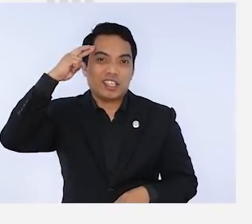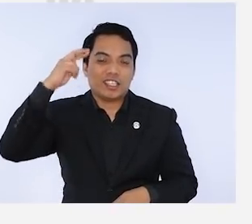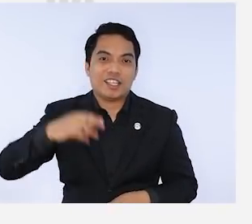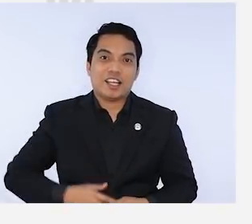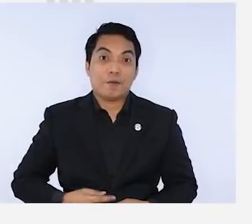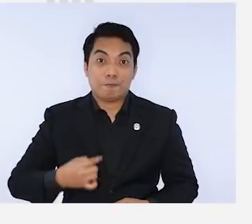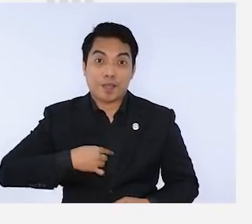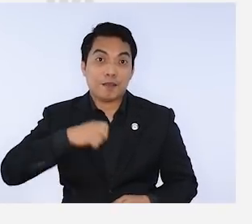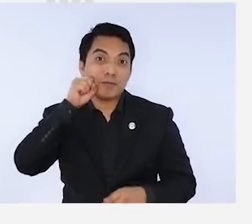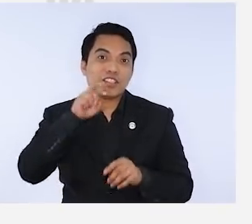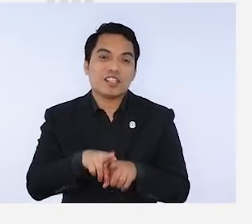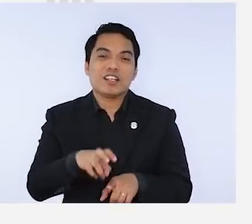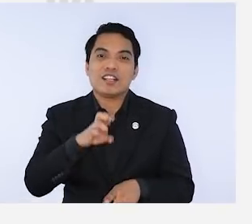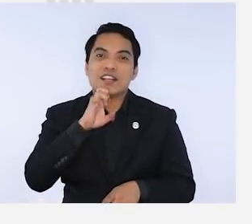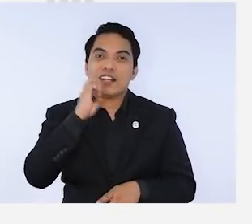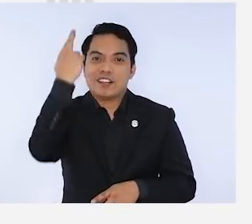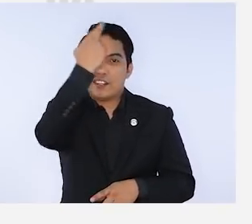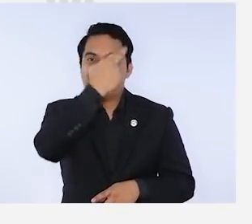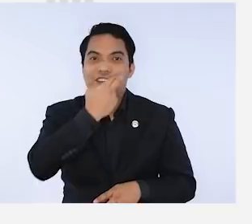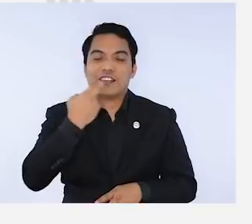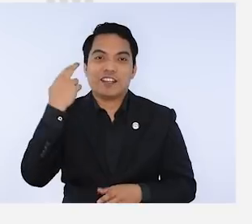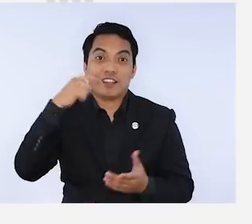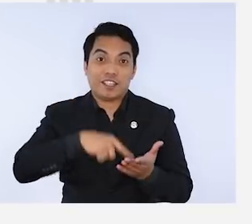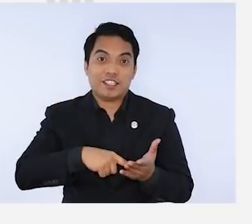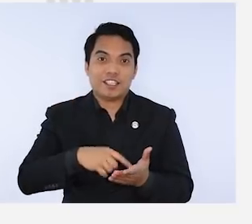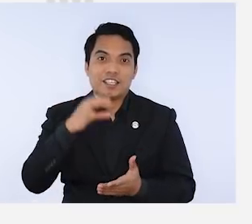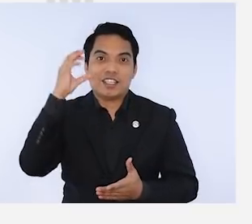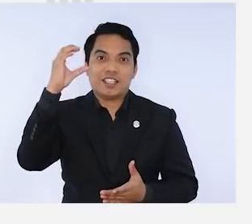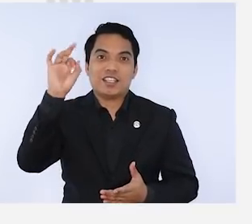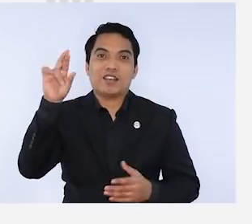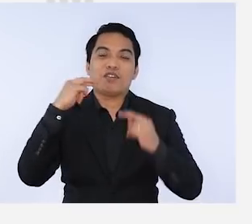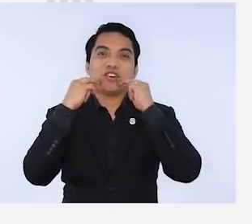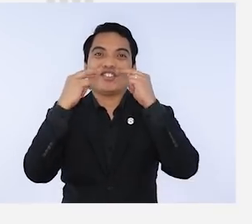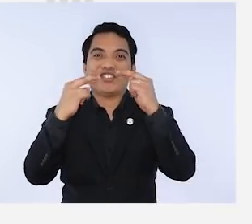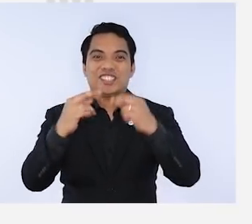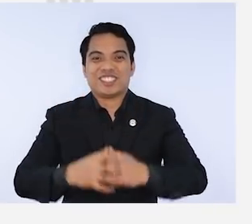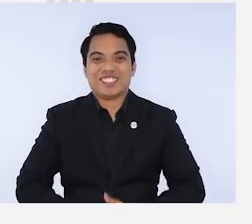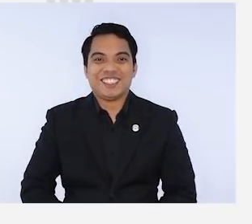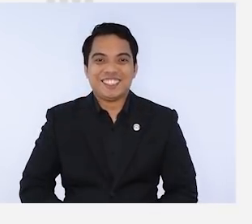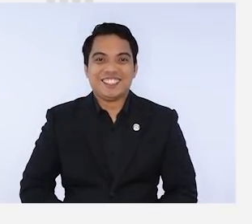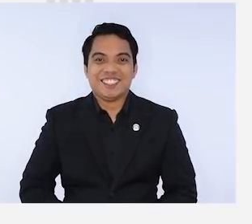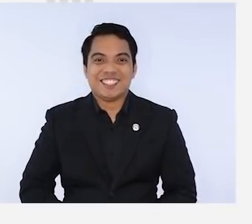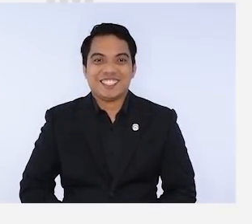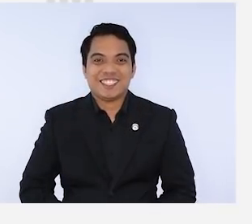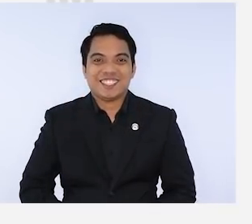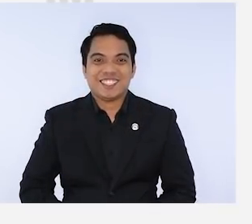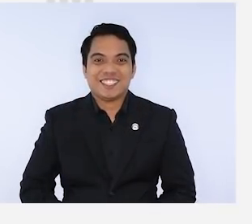And I am Sister El Ronquillo. And this is CFO News.